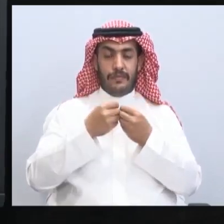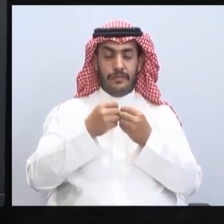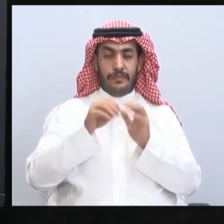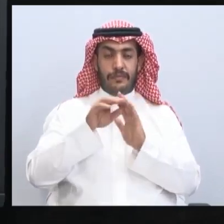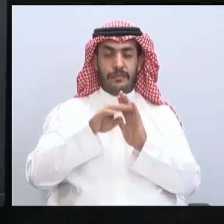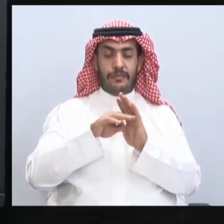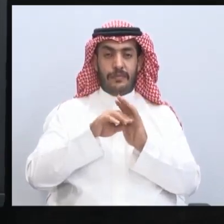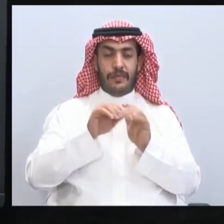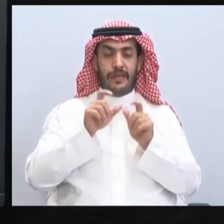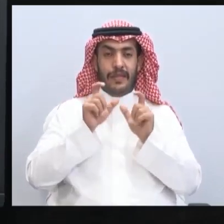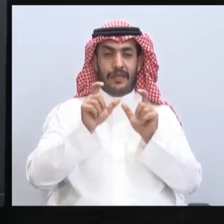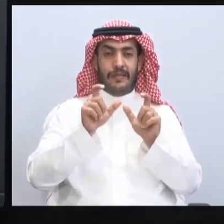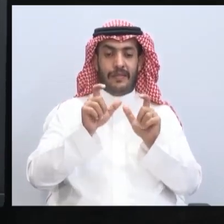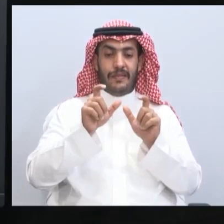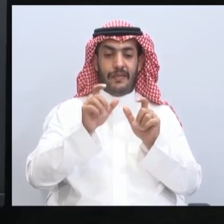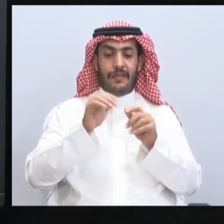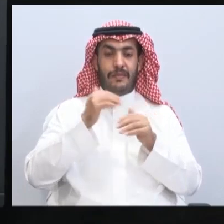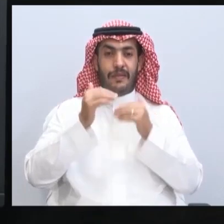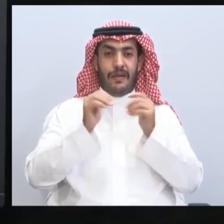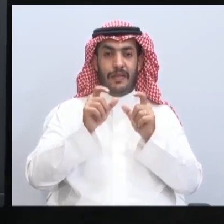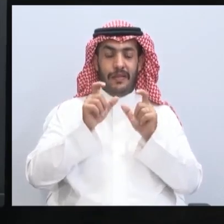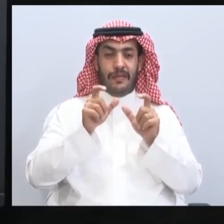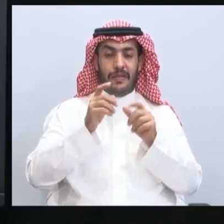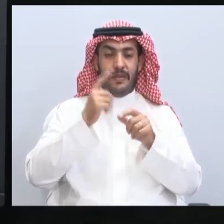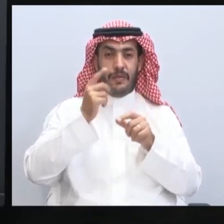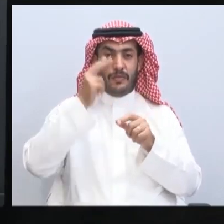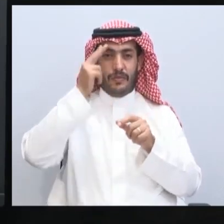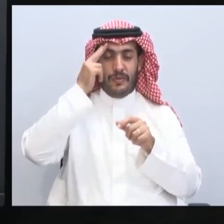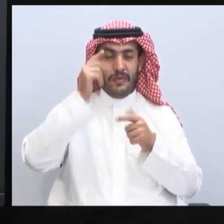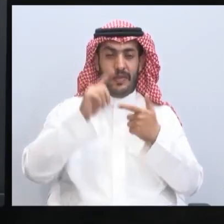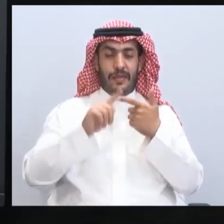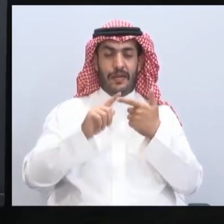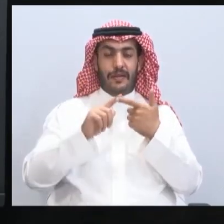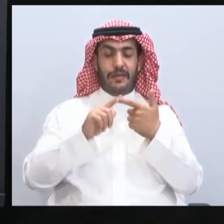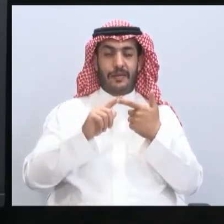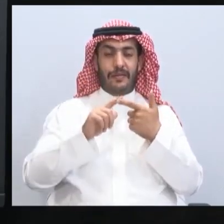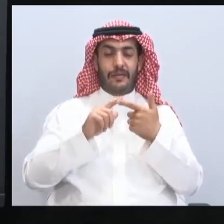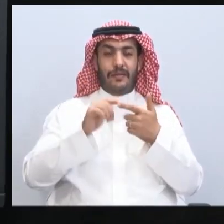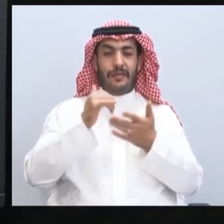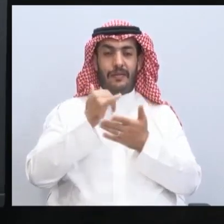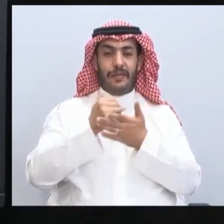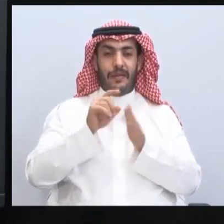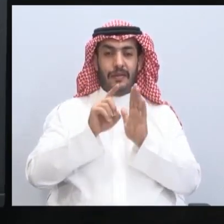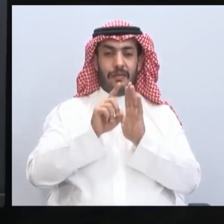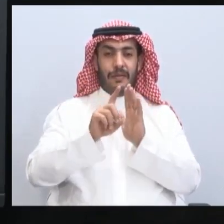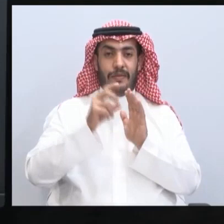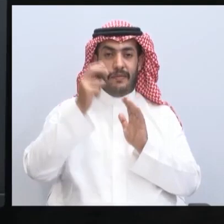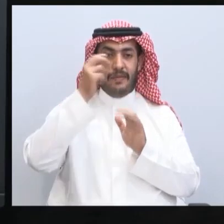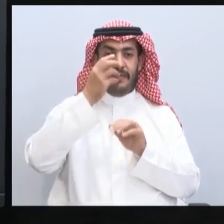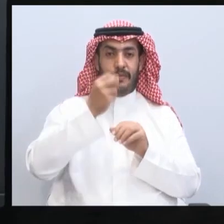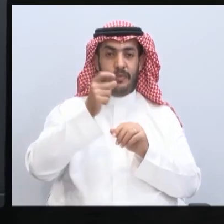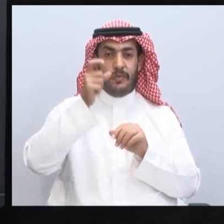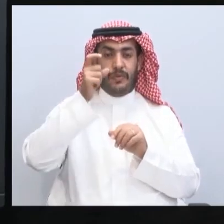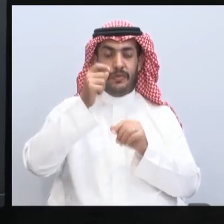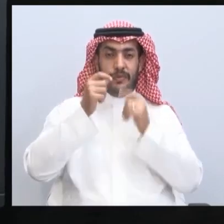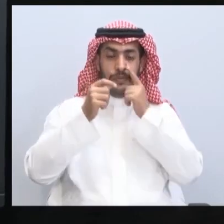على الدفاع ومراحل الدفاع للدوله السعوديه الثانيه على يد الامام فيصل بن